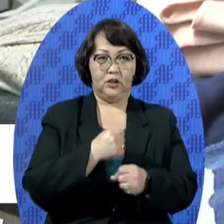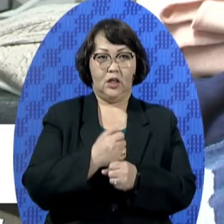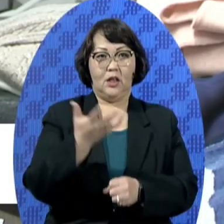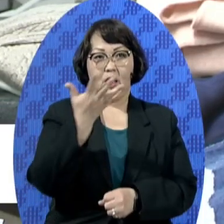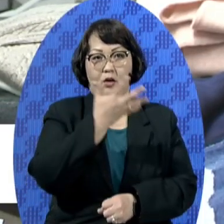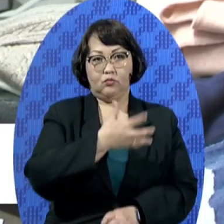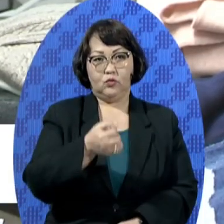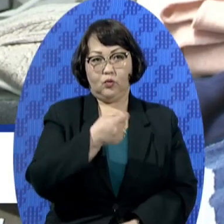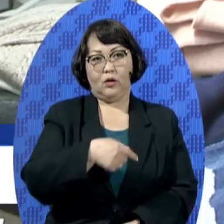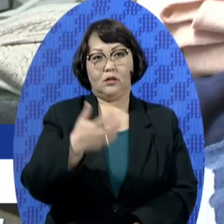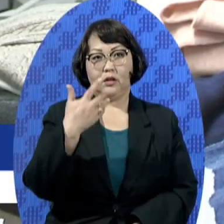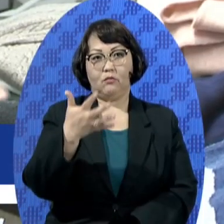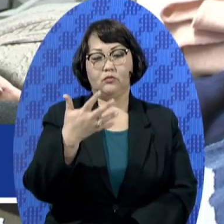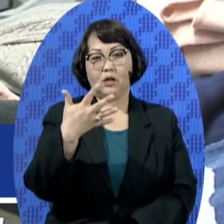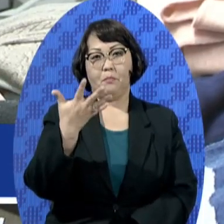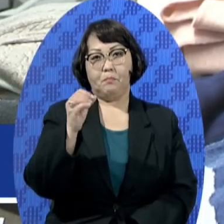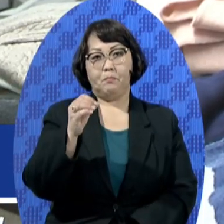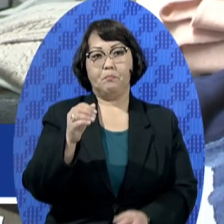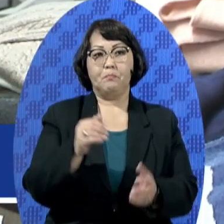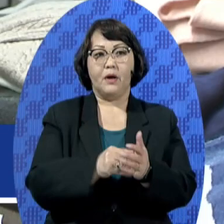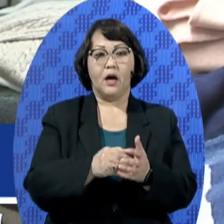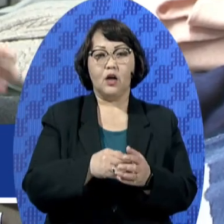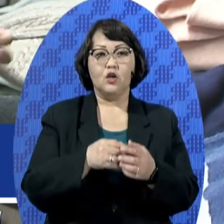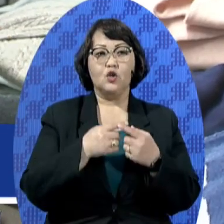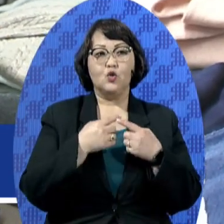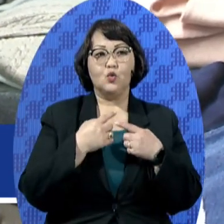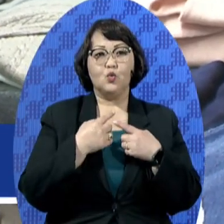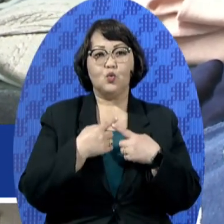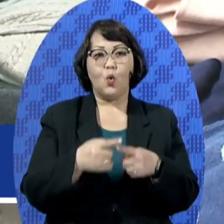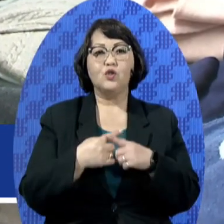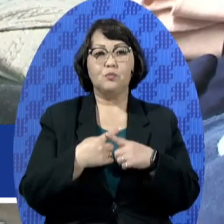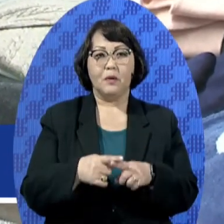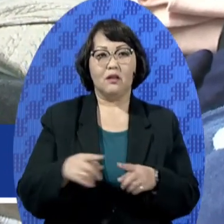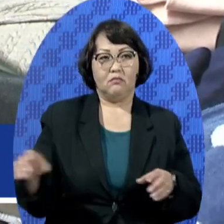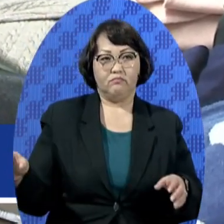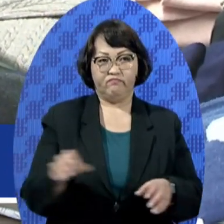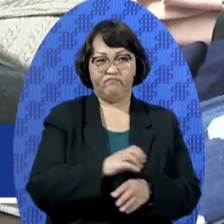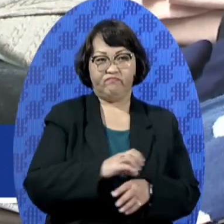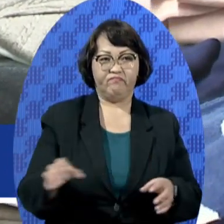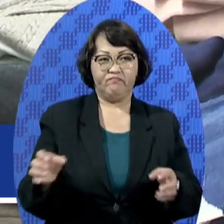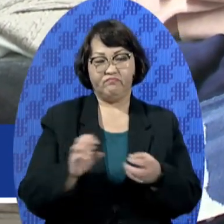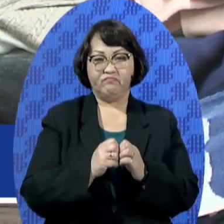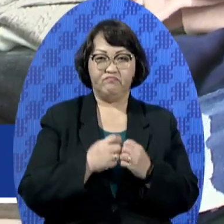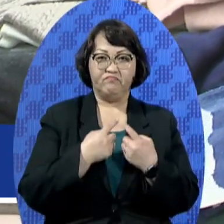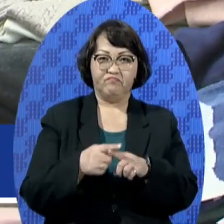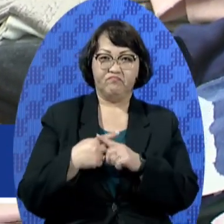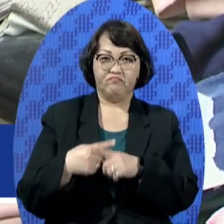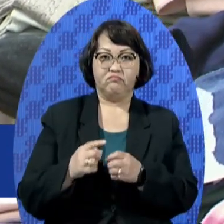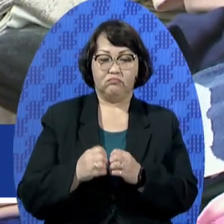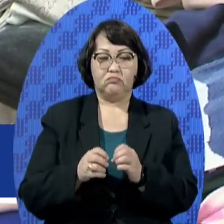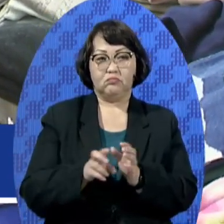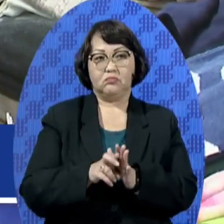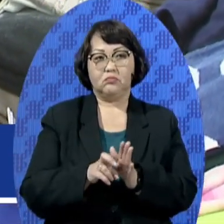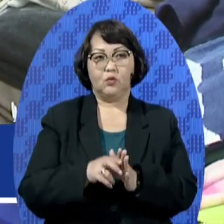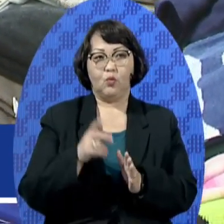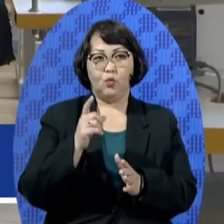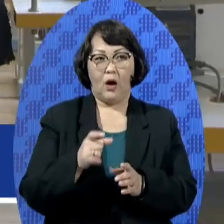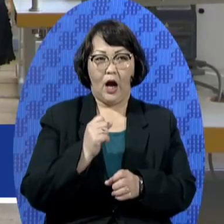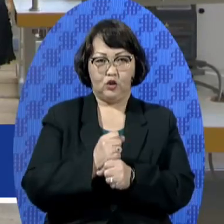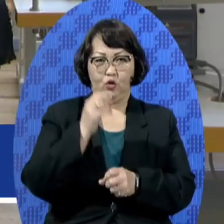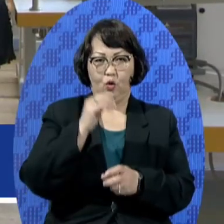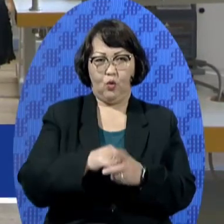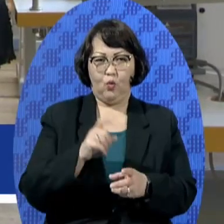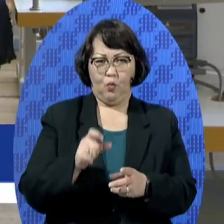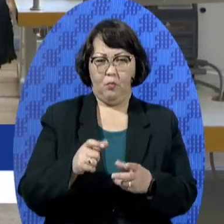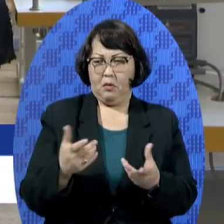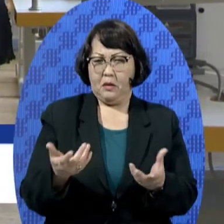500-аас 550,000 ширхэг юм сүлжмэл бүтээгдэхүүнийг үйлдвэрлэх хүчин чадалтай байна. Гэтэл одоо хүний нөөц ажиллах хүч одоо хомс байгаа учраас энэ үйлдвэрийн юу